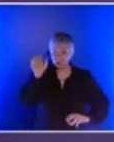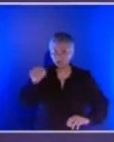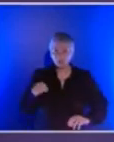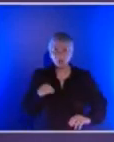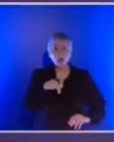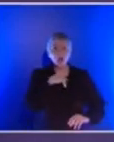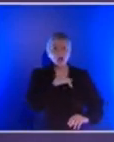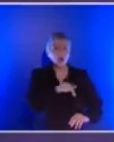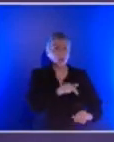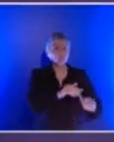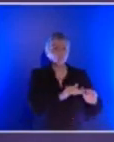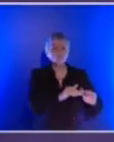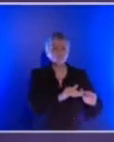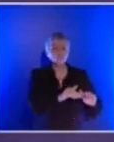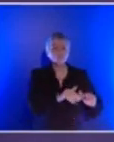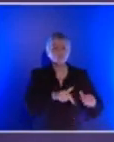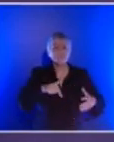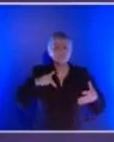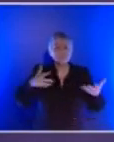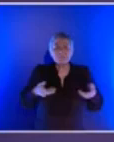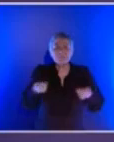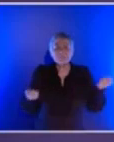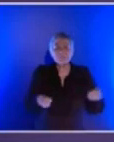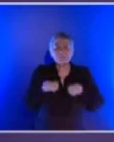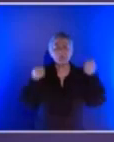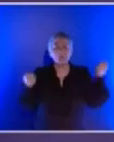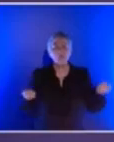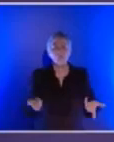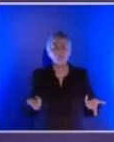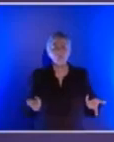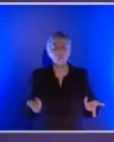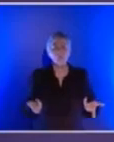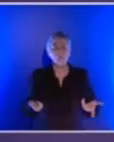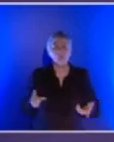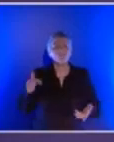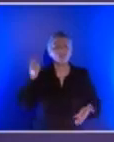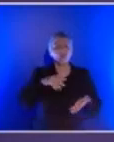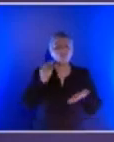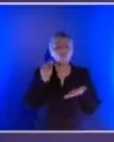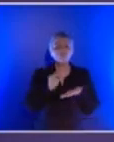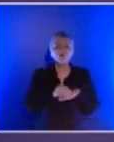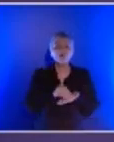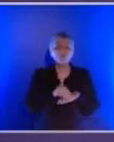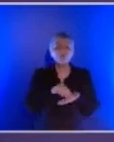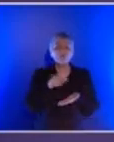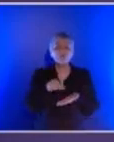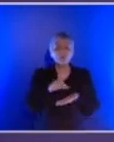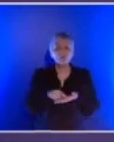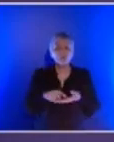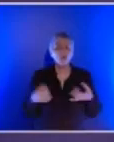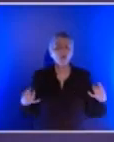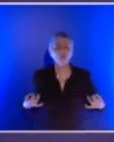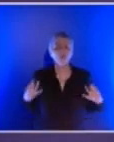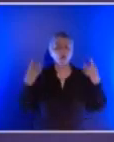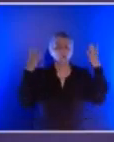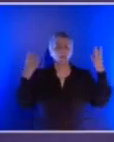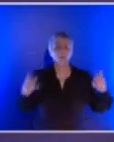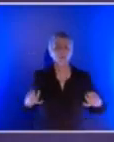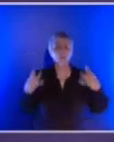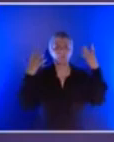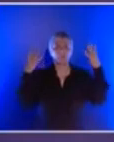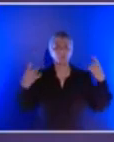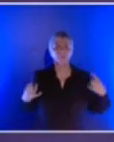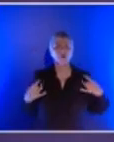ή έμειναν στάσιμες. Και τρίτον, υπήρξε ένα κύμα φοροαπαλλαγών των επιχειρήσεων και των